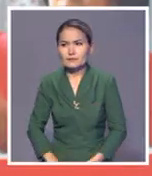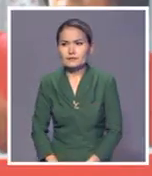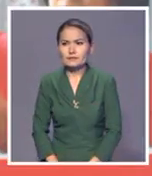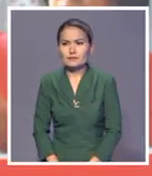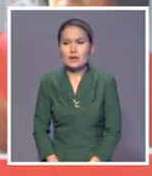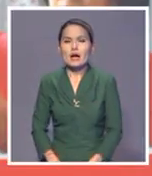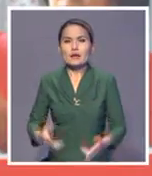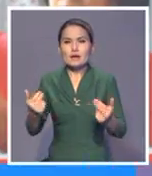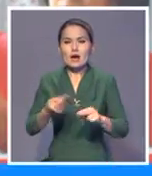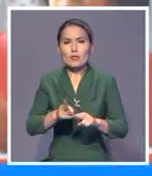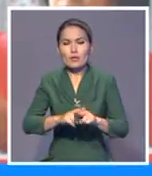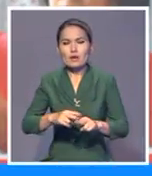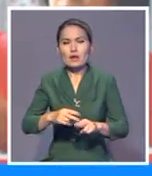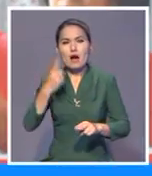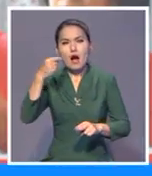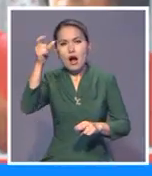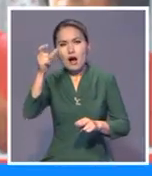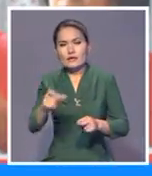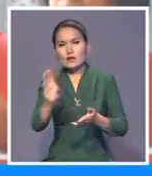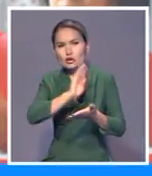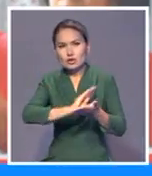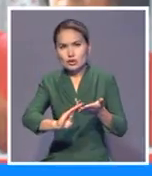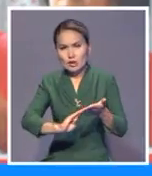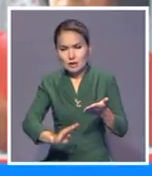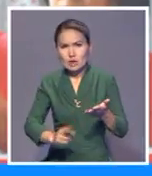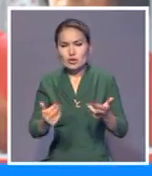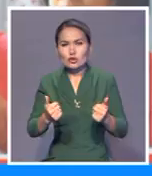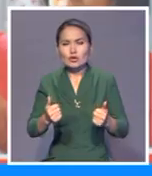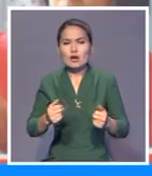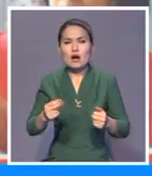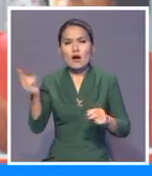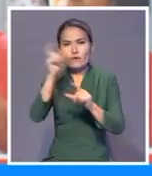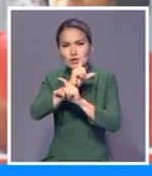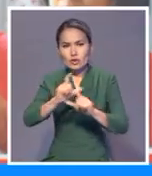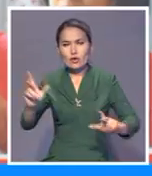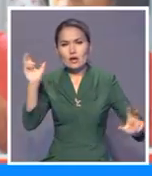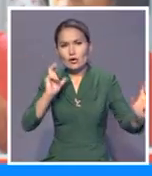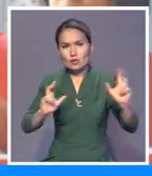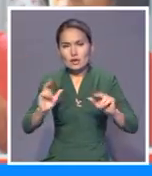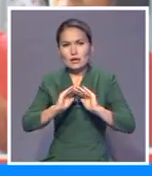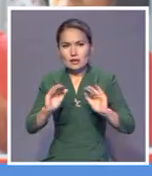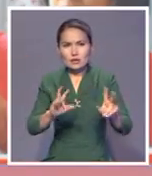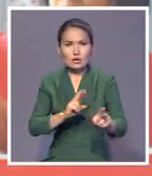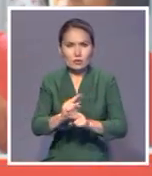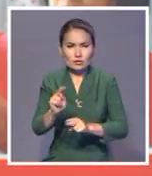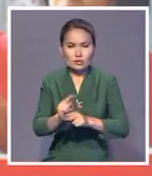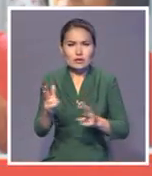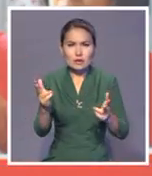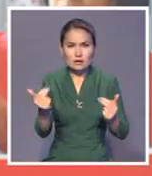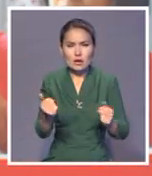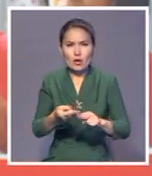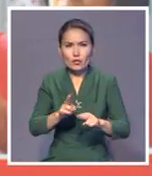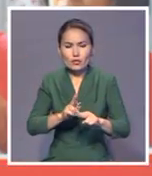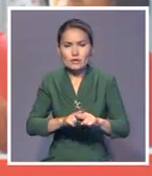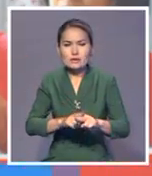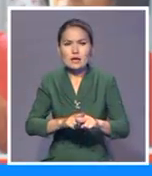ұстаздықта өзінің журналистика факультетінде біраз университетте сабақ беретіні бар. Соныңда көрініп тұр жаңағы сахнамен келген керемет сахнада